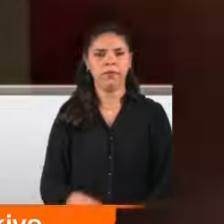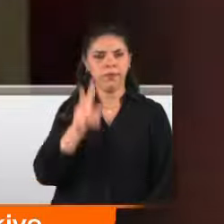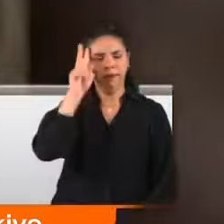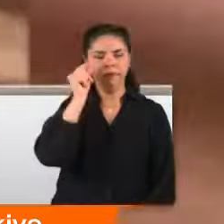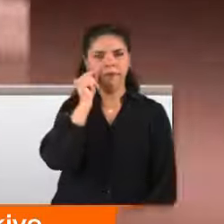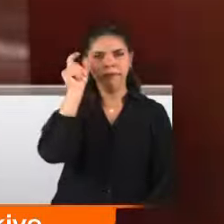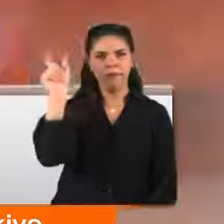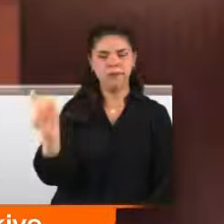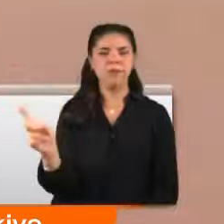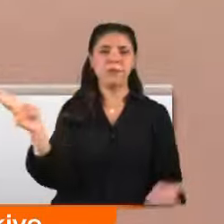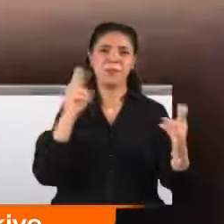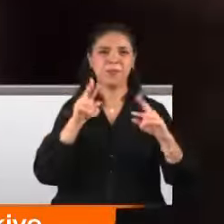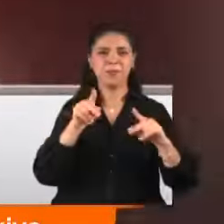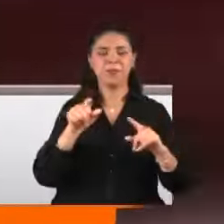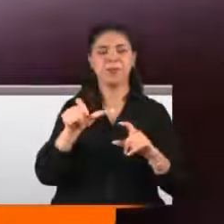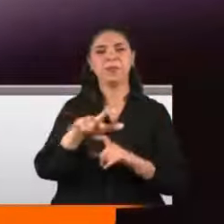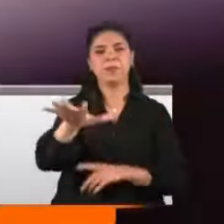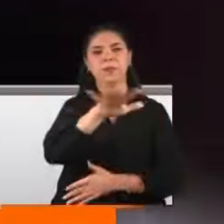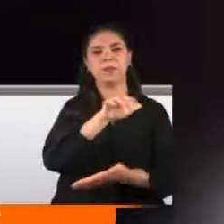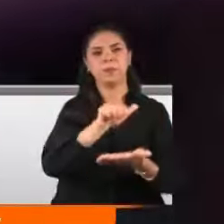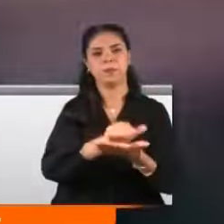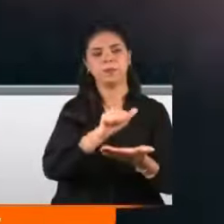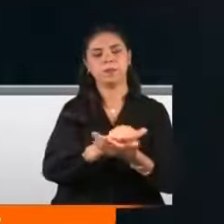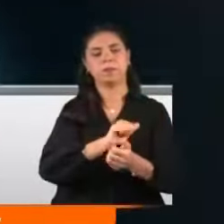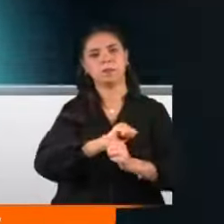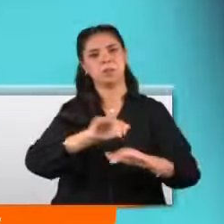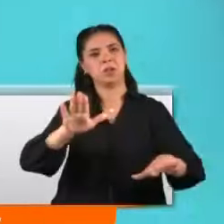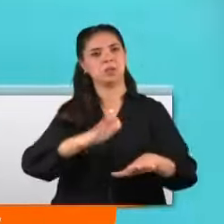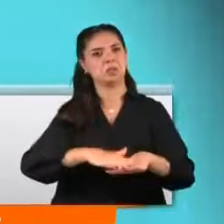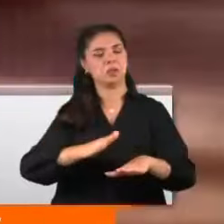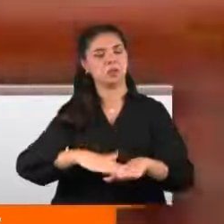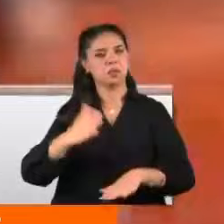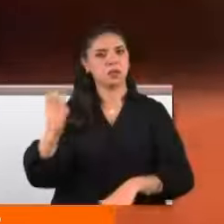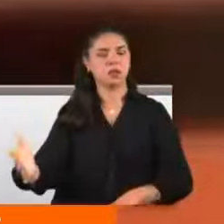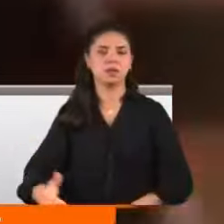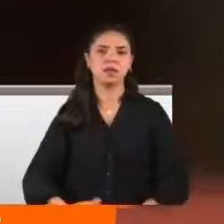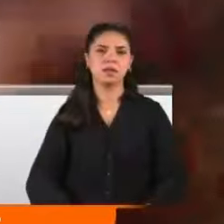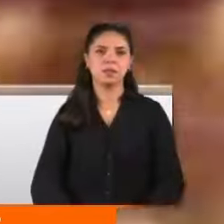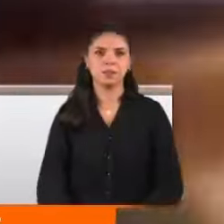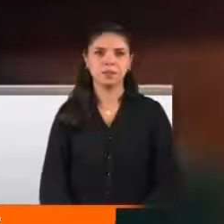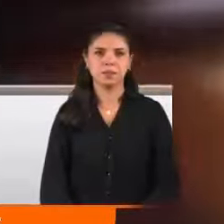Maganda yaptığı marifetmiş gibi bir de o anları kaydettirip sosyal medyadan paylaştı.